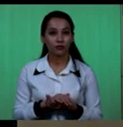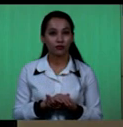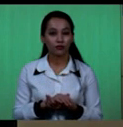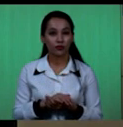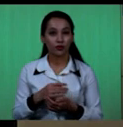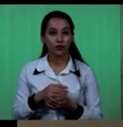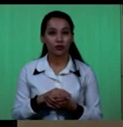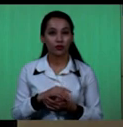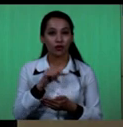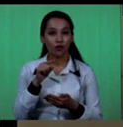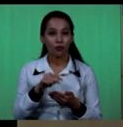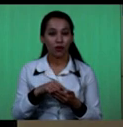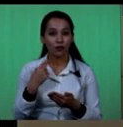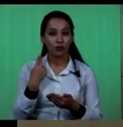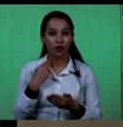Noma'lum son